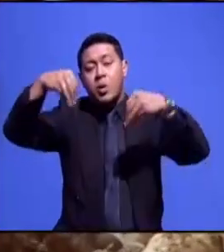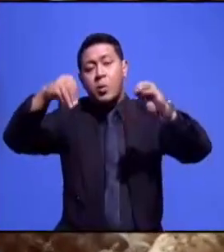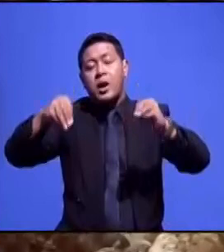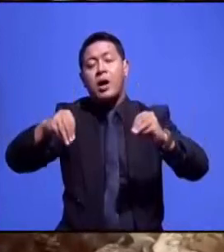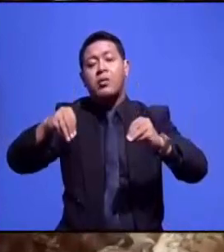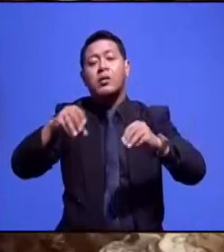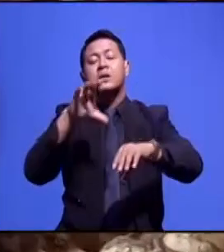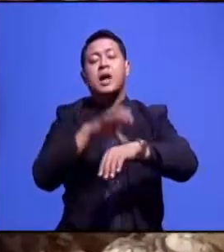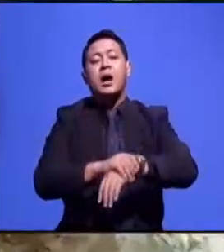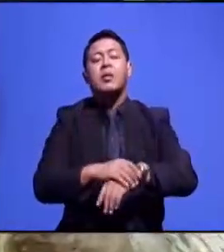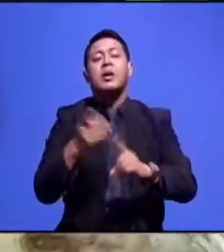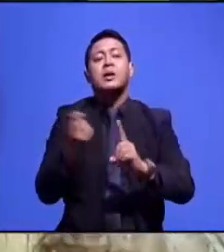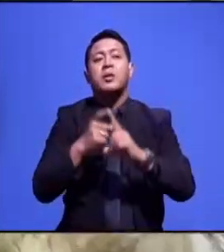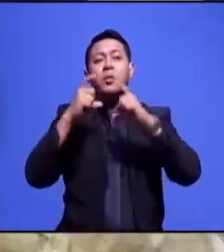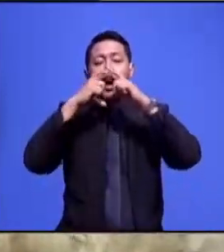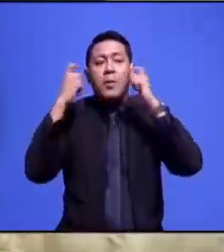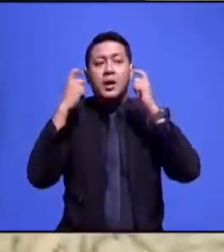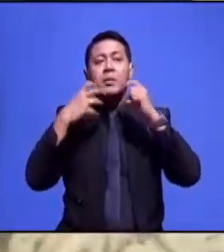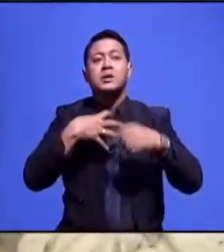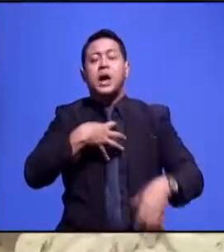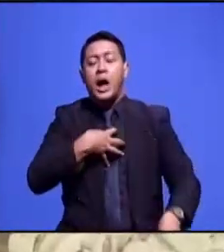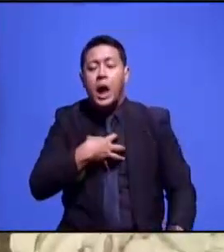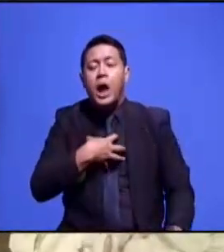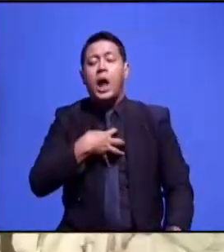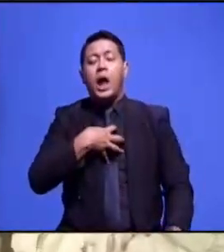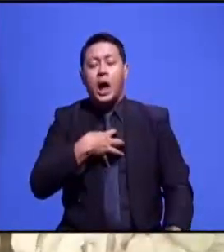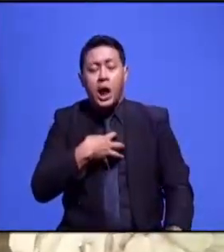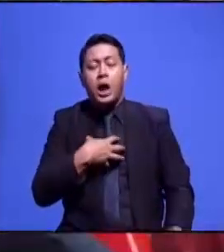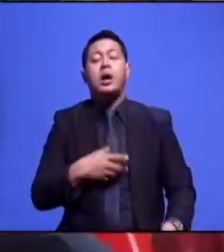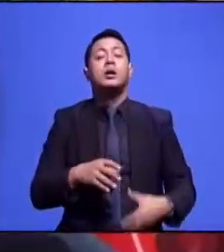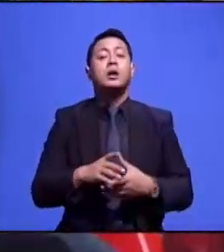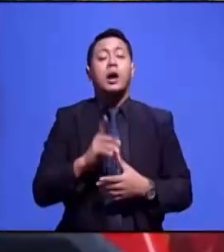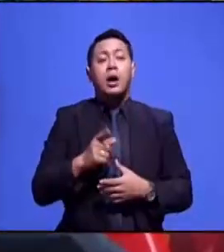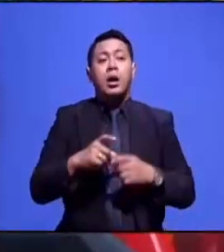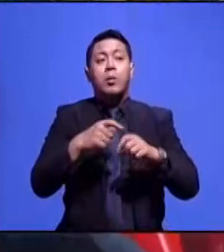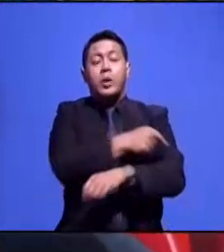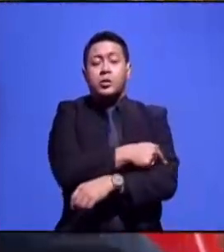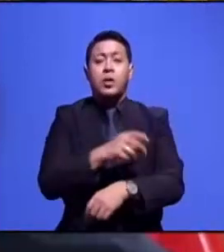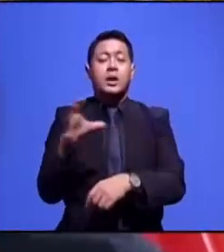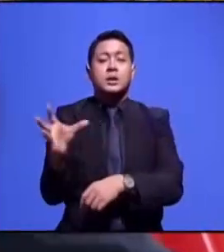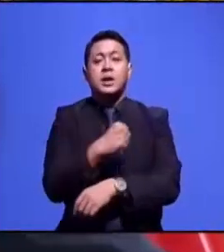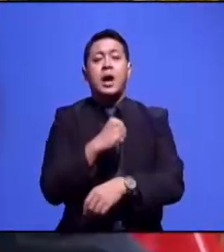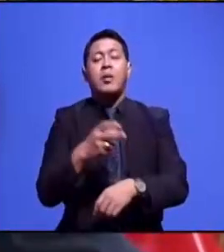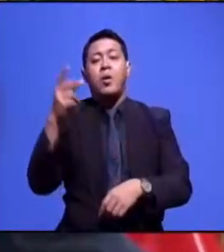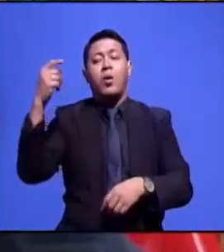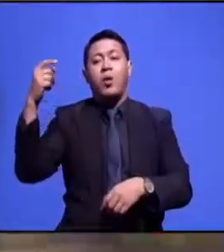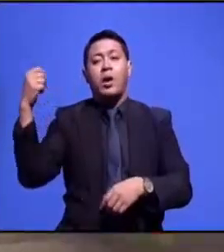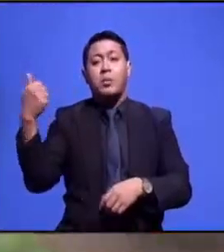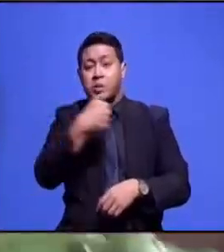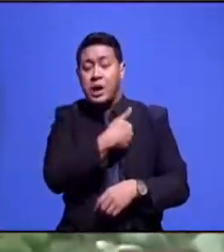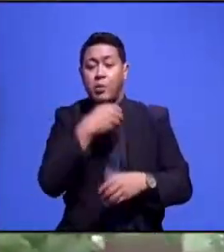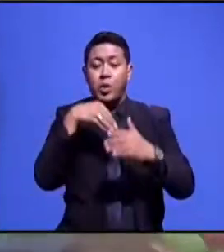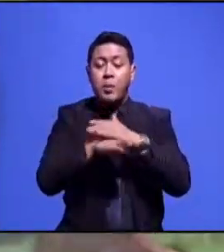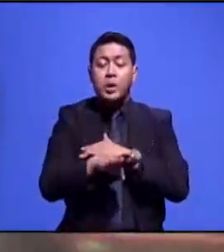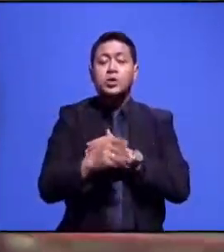yang terjaring terpaksa membuka masker karena sesak nafas. Galih Putra melaporkan petugas juga merazia pengunjung yang akan